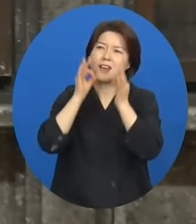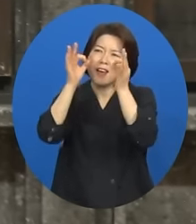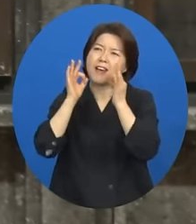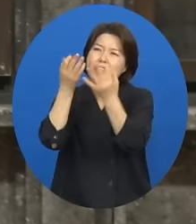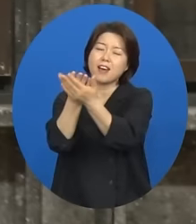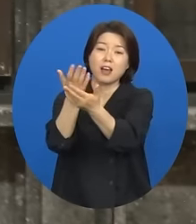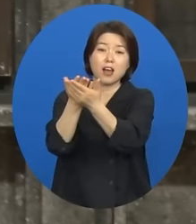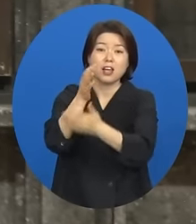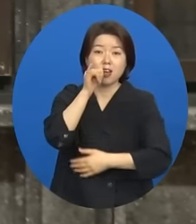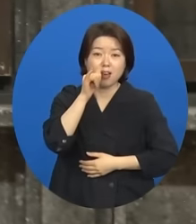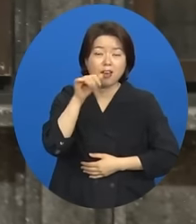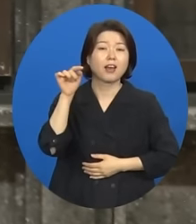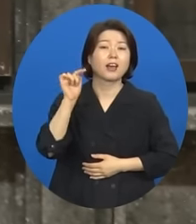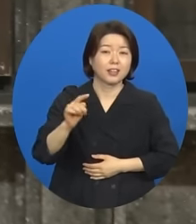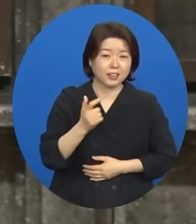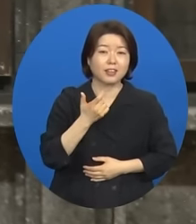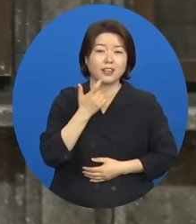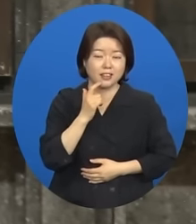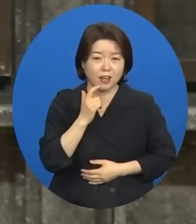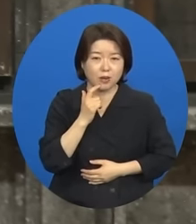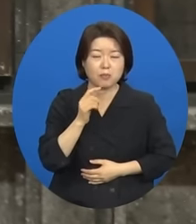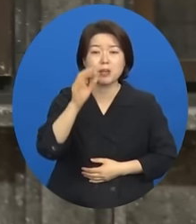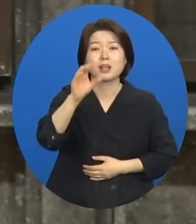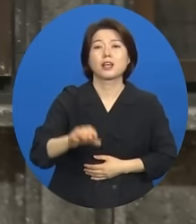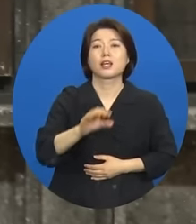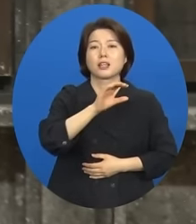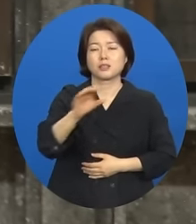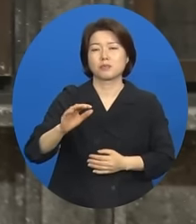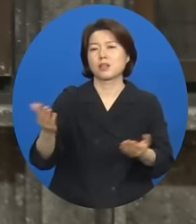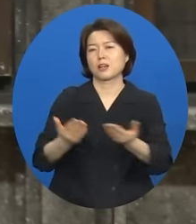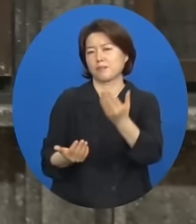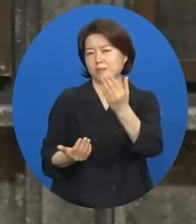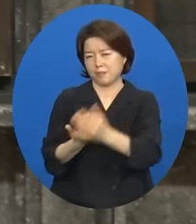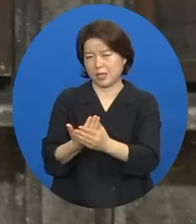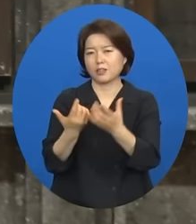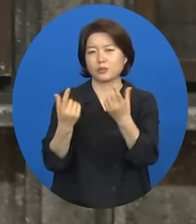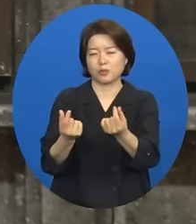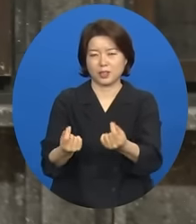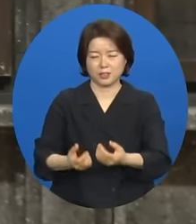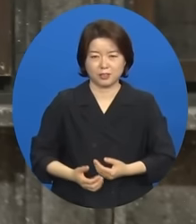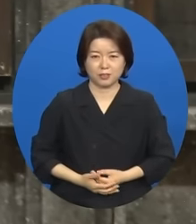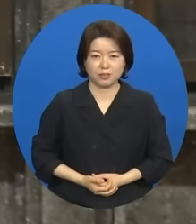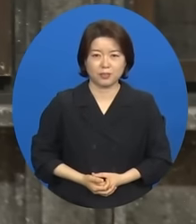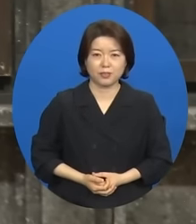거예요. 이것이 야곱의 십자가 사건이죠.